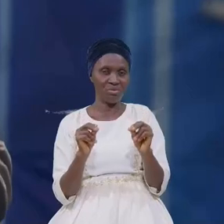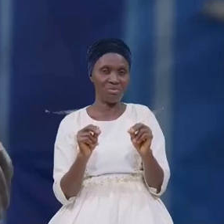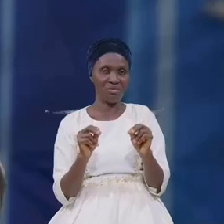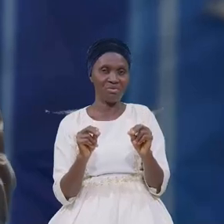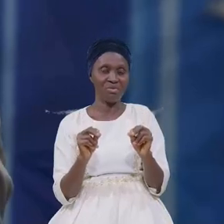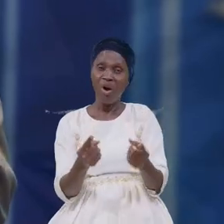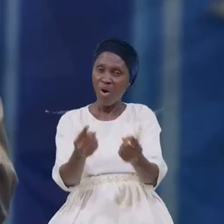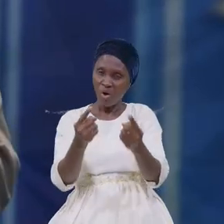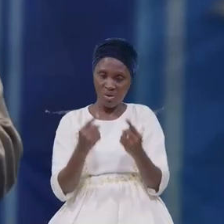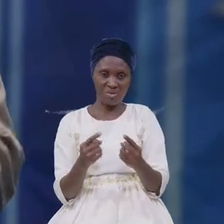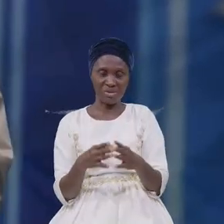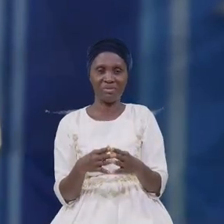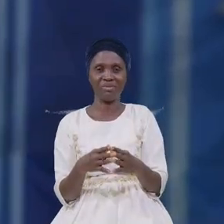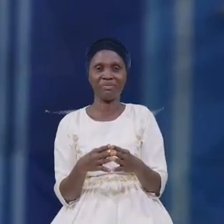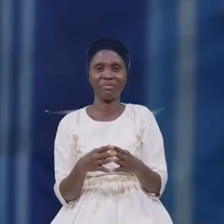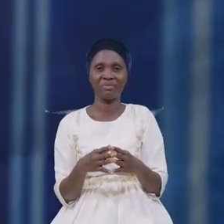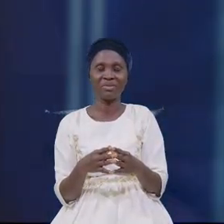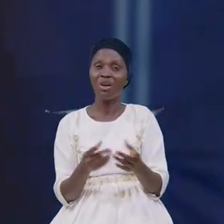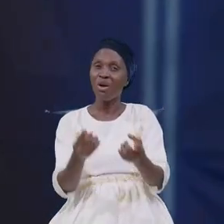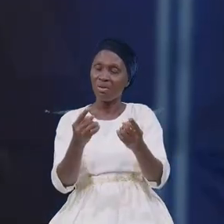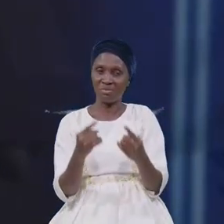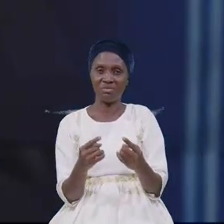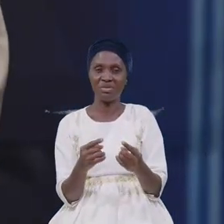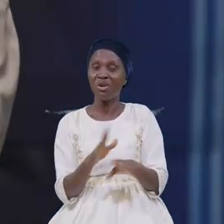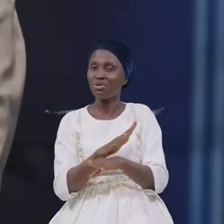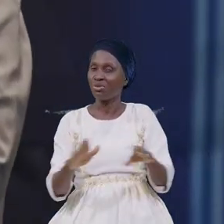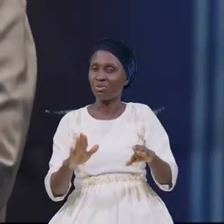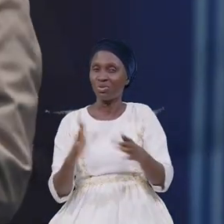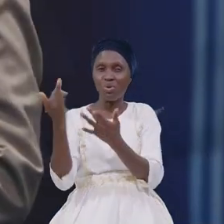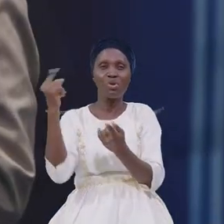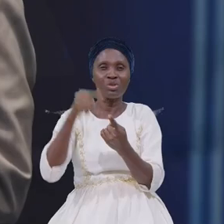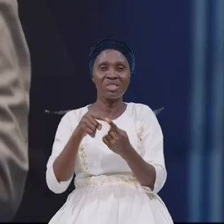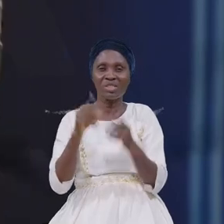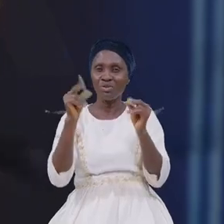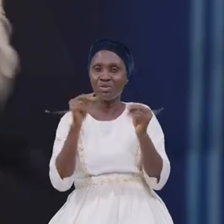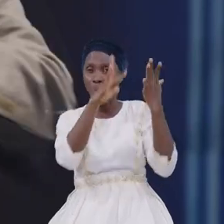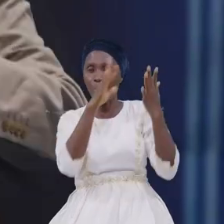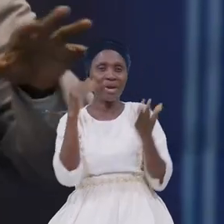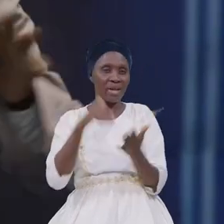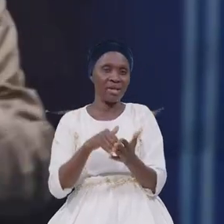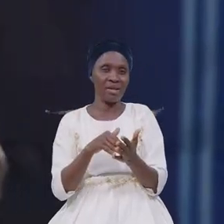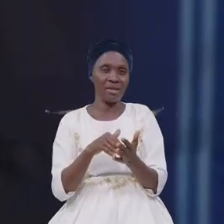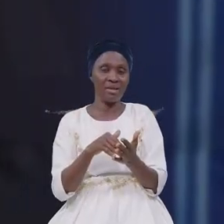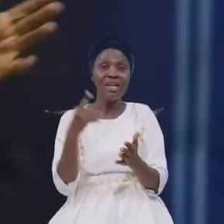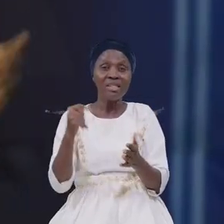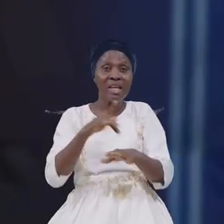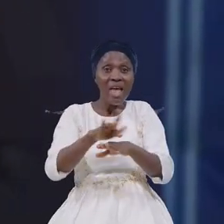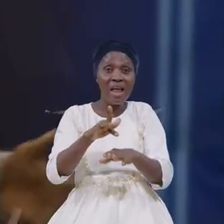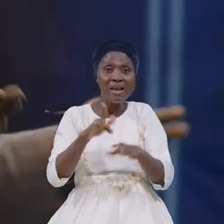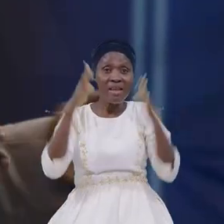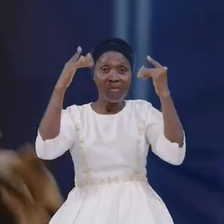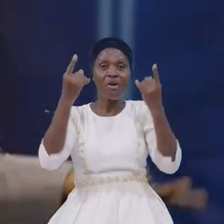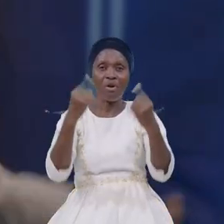parti. Il faut venir avant qu'il n'y ait plus d'espoir. La pluie, La première pluie